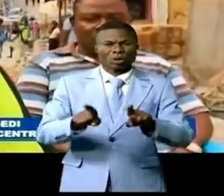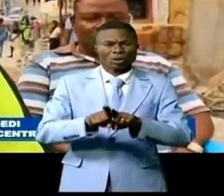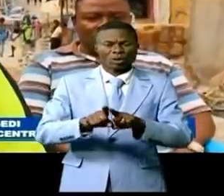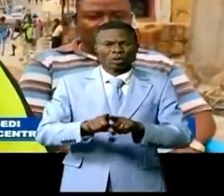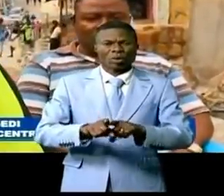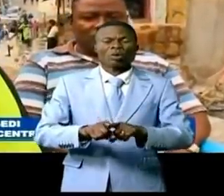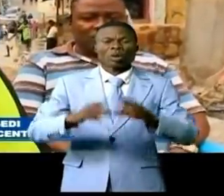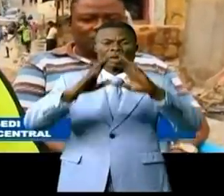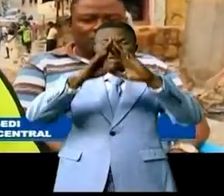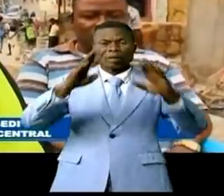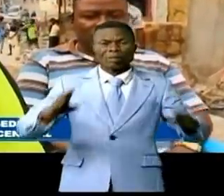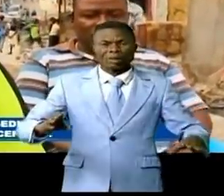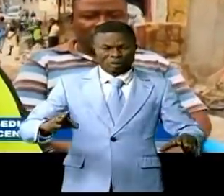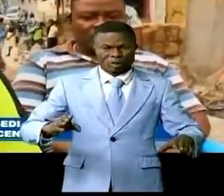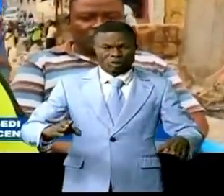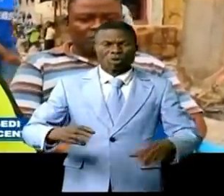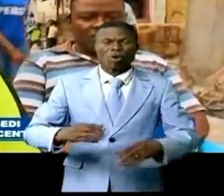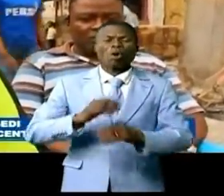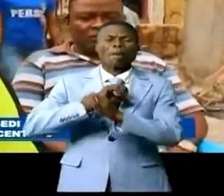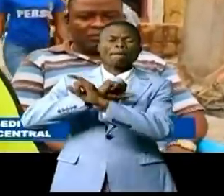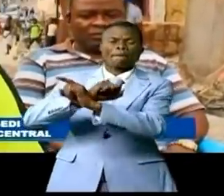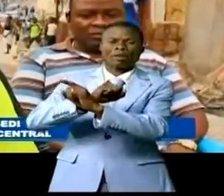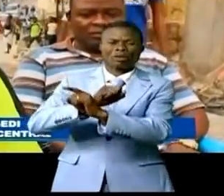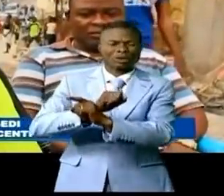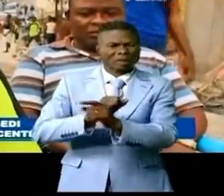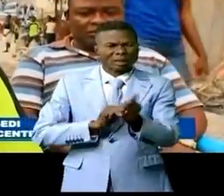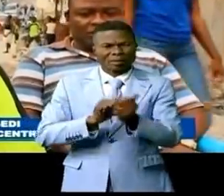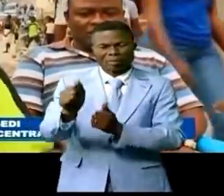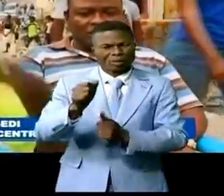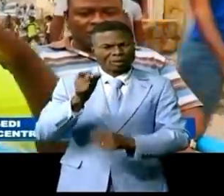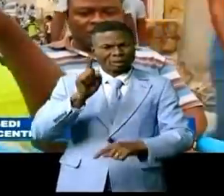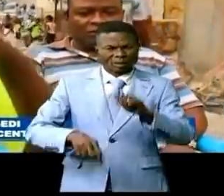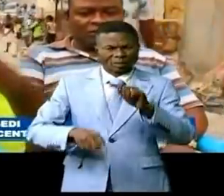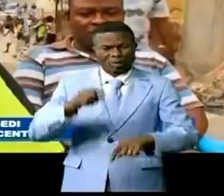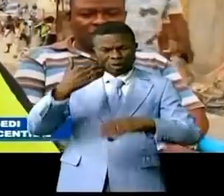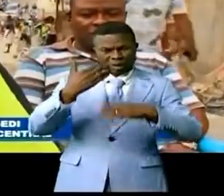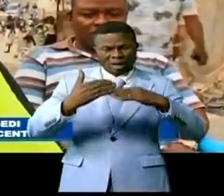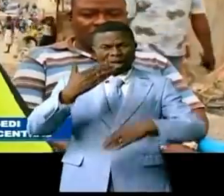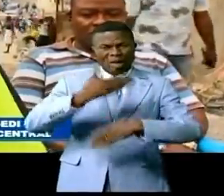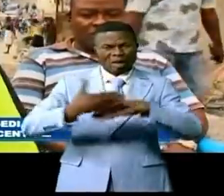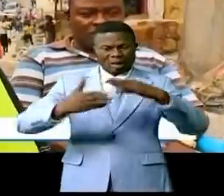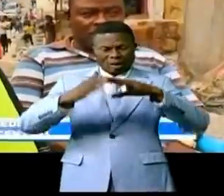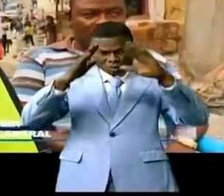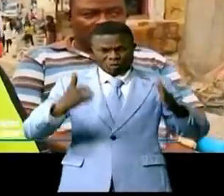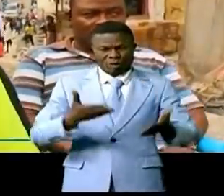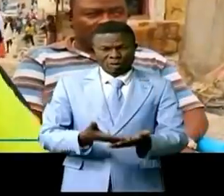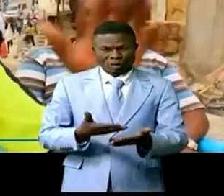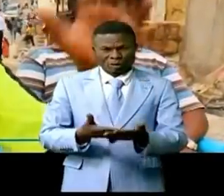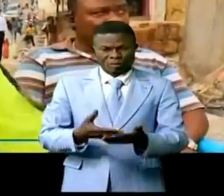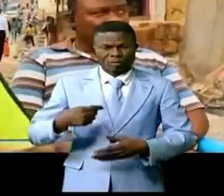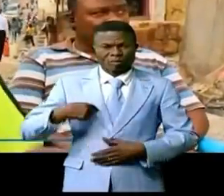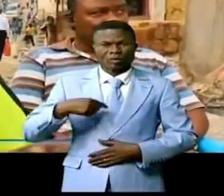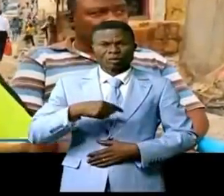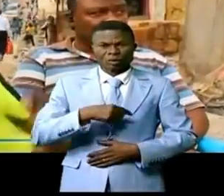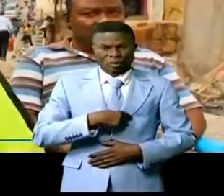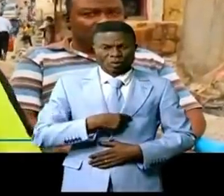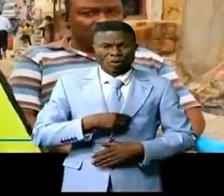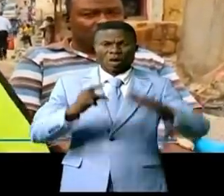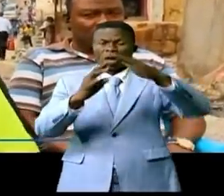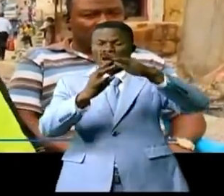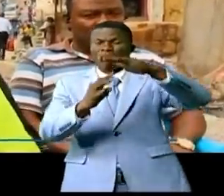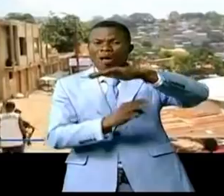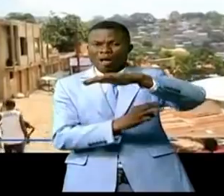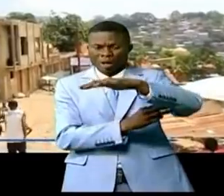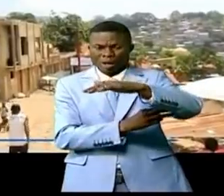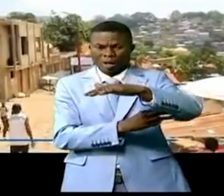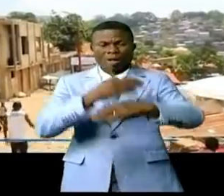une matérielle importante. Et là, nous avons construit des marches. Nous avons un pont à